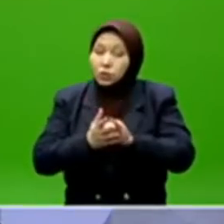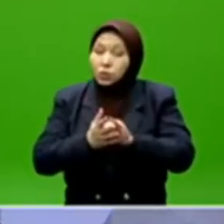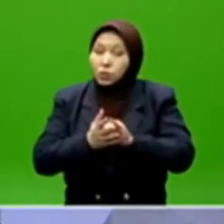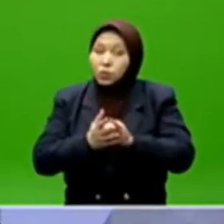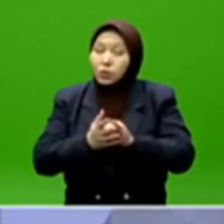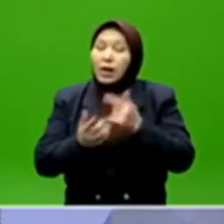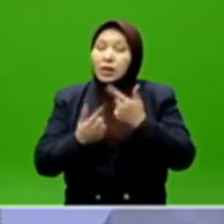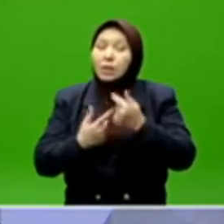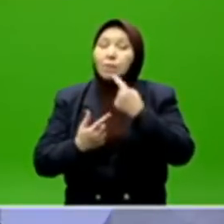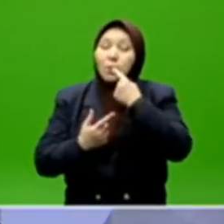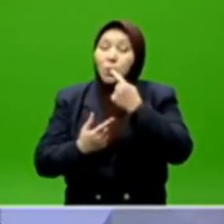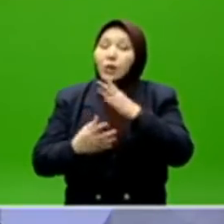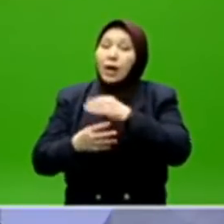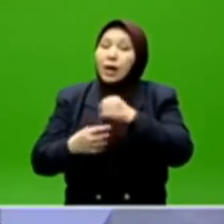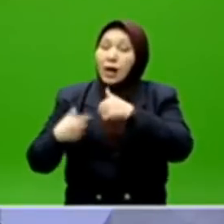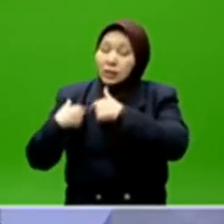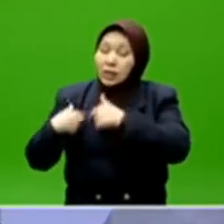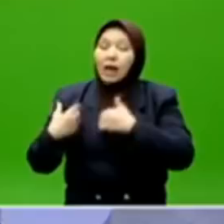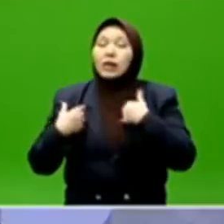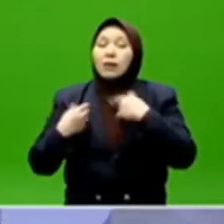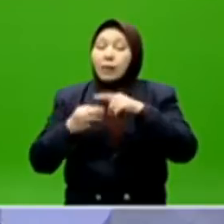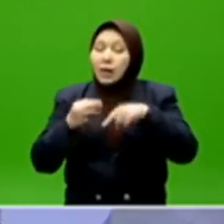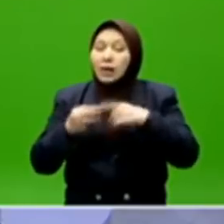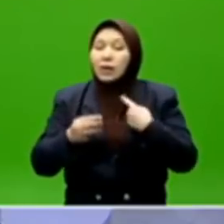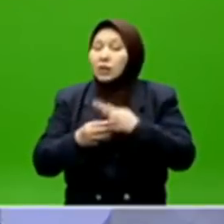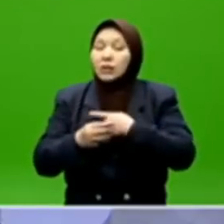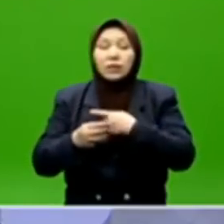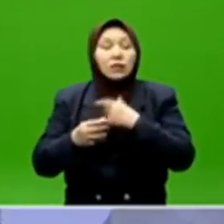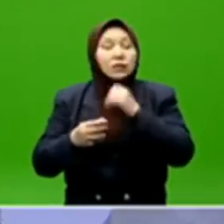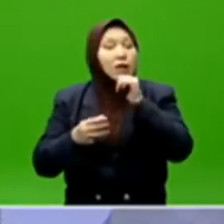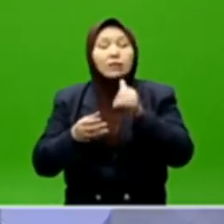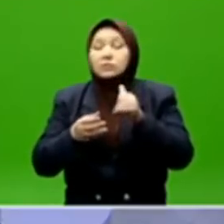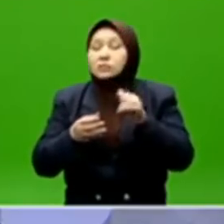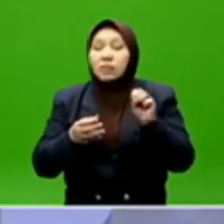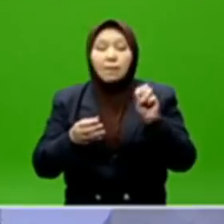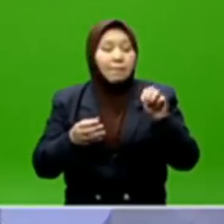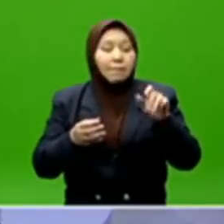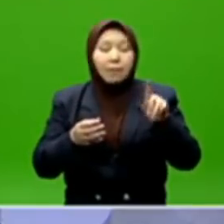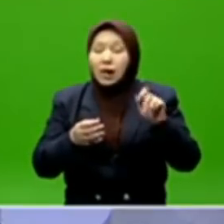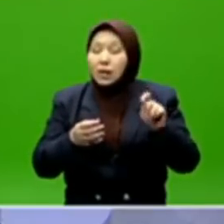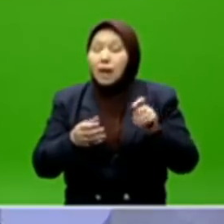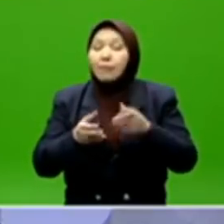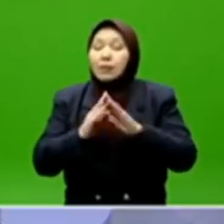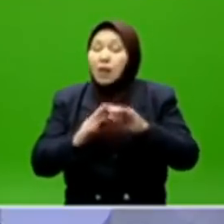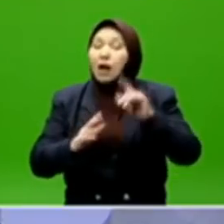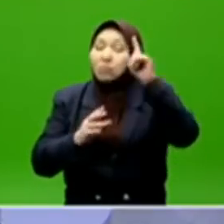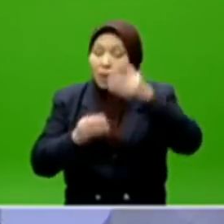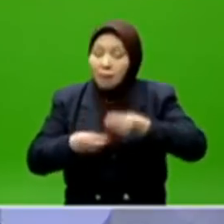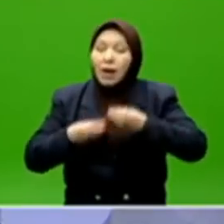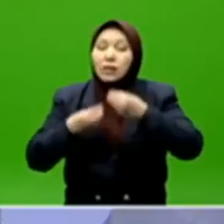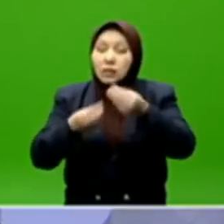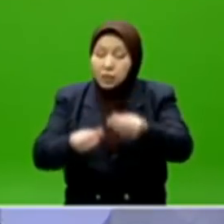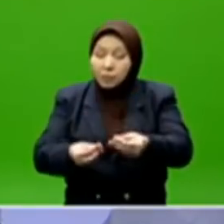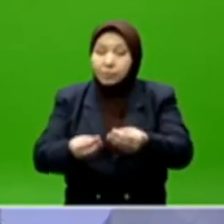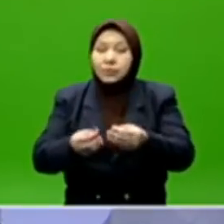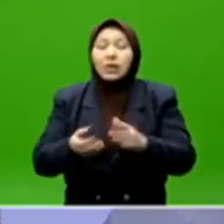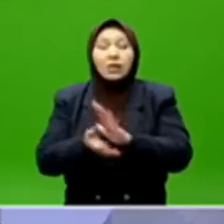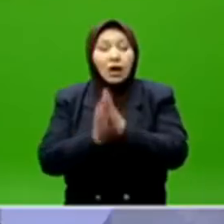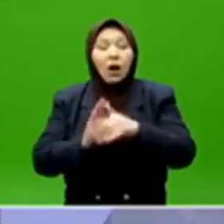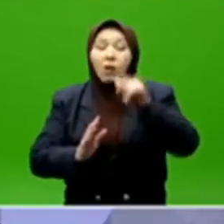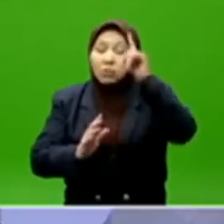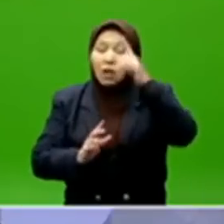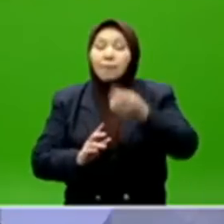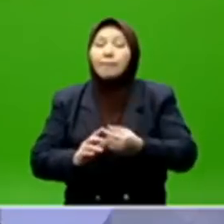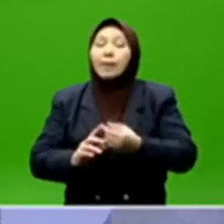ya, daripada hati kita, tapi ada perkara yang kita tak sempat nak minta pun Allah bagi. Allah bagi. Maka Allah kata, wa